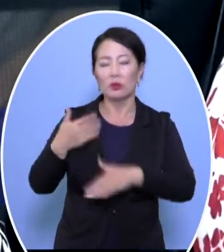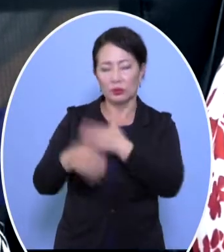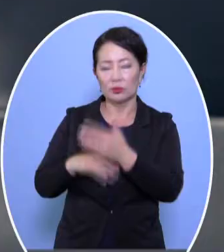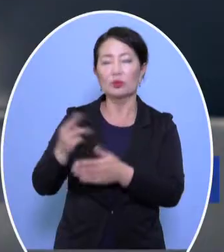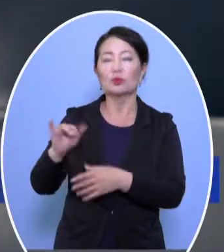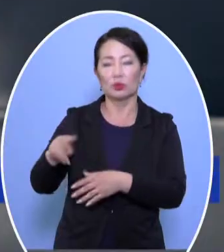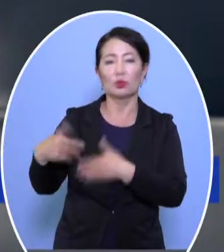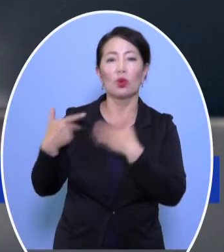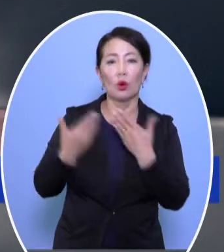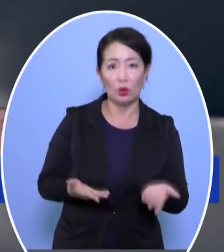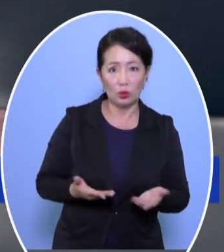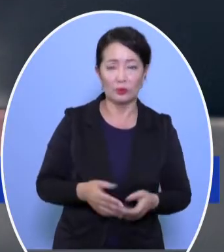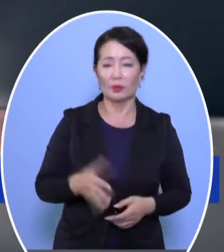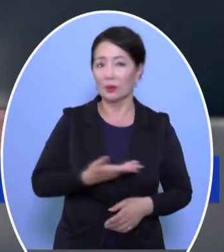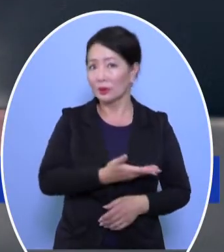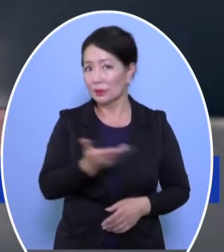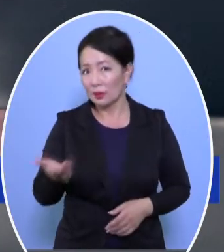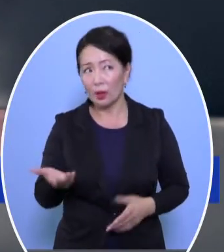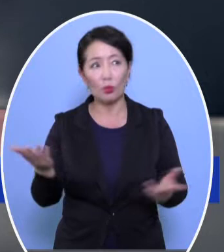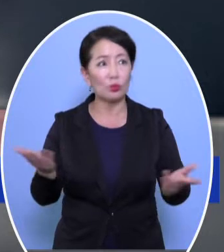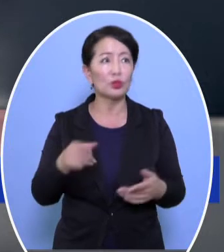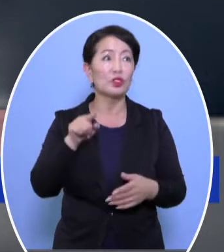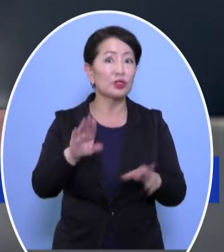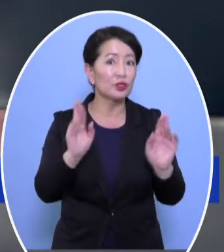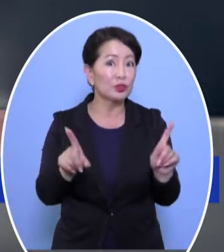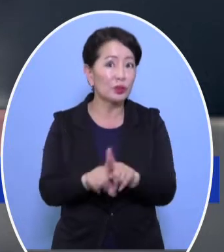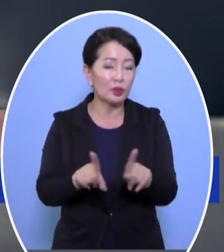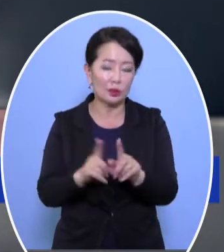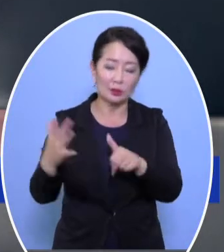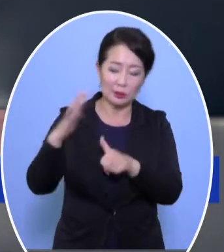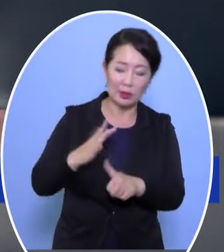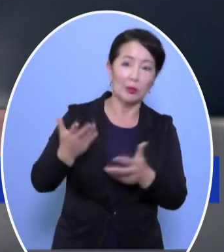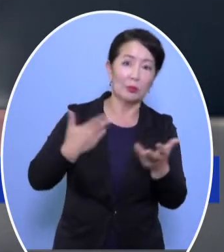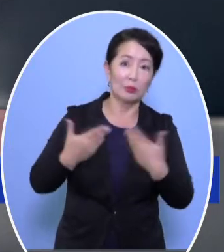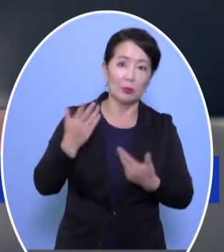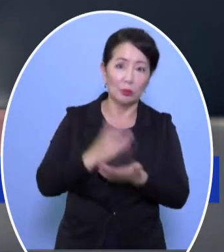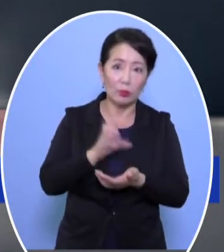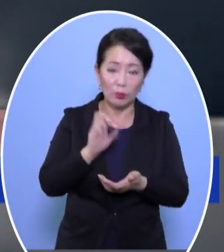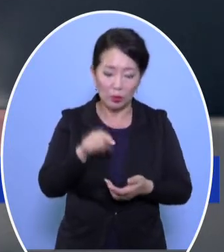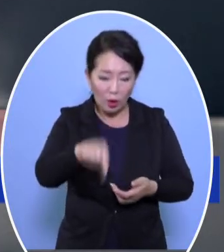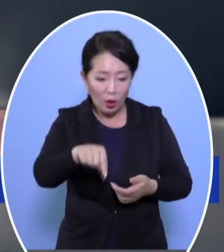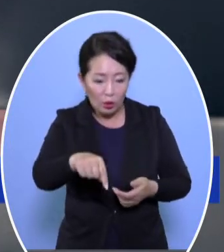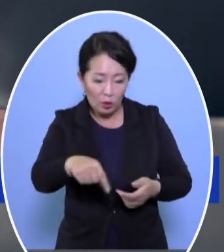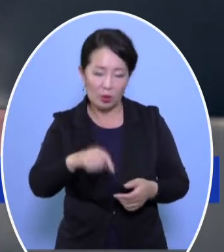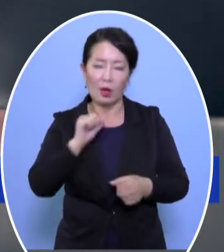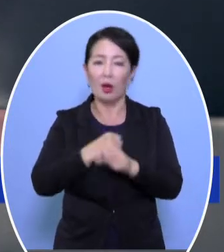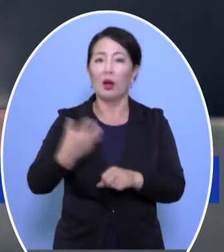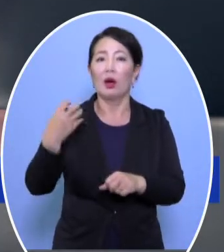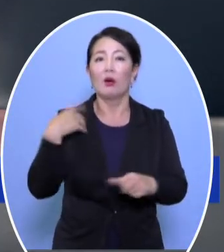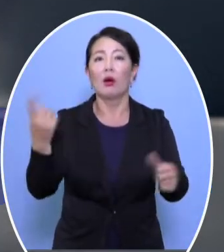өгдөг. А тэгэхээр та бүгдийн зүгээс ихээр яг энэ мэдчлэн дарамт шахалтууд хэрэг байдаг бол тухай бүрд нь одоо энэ